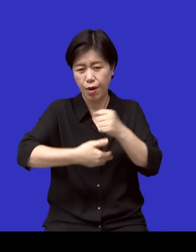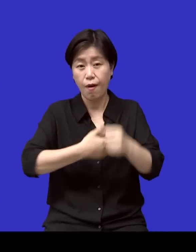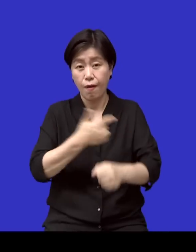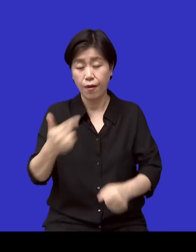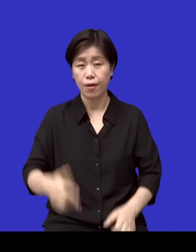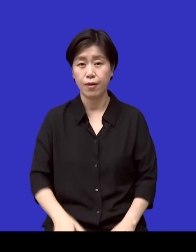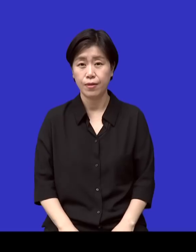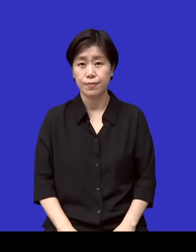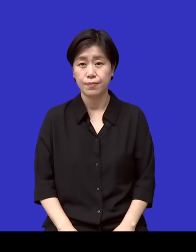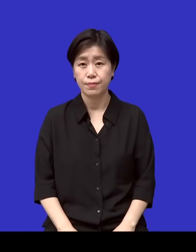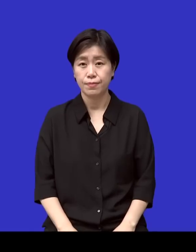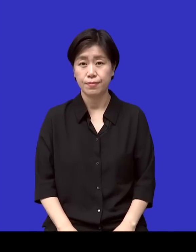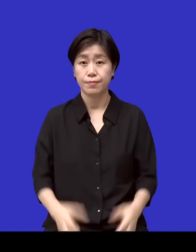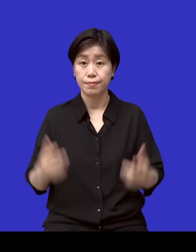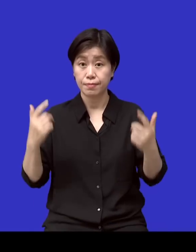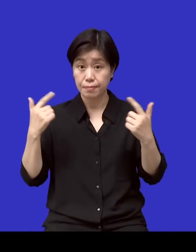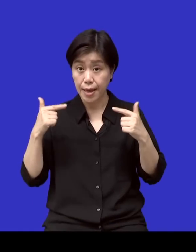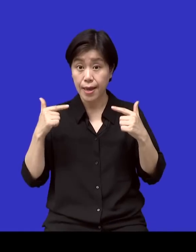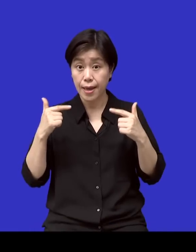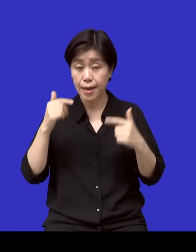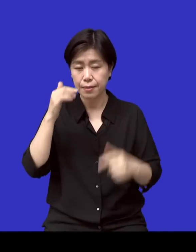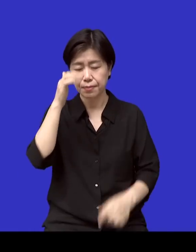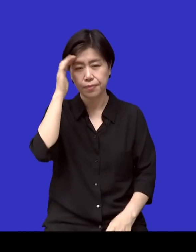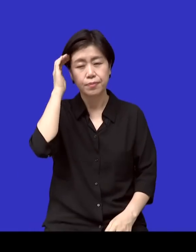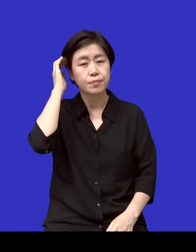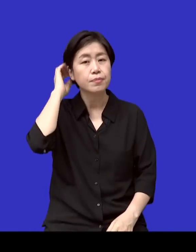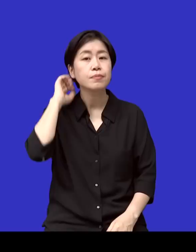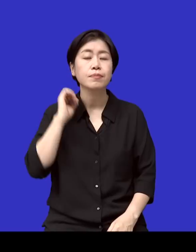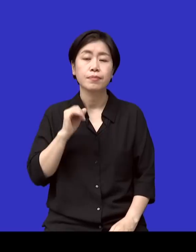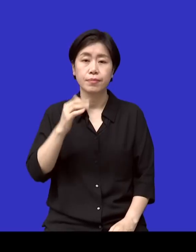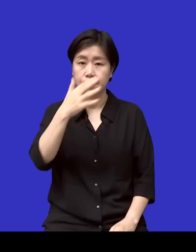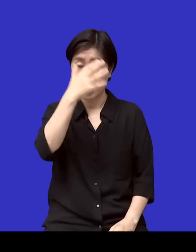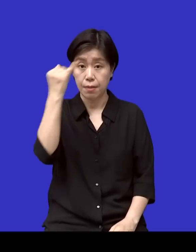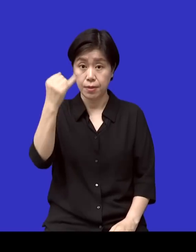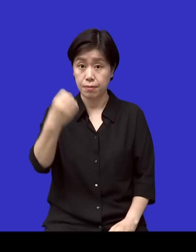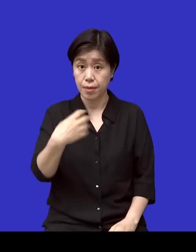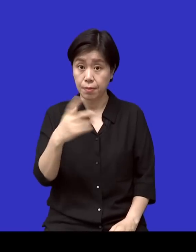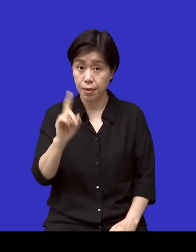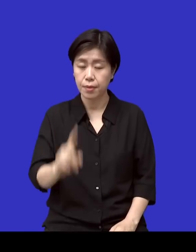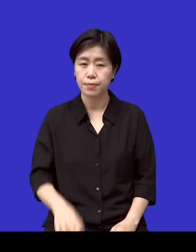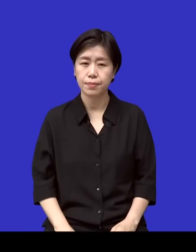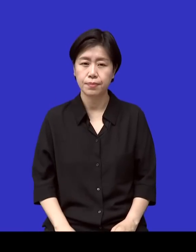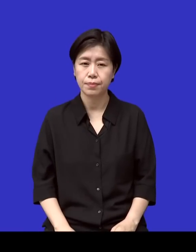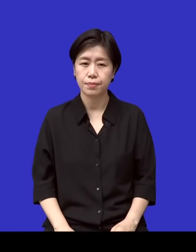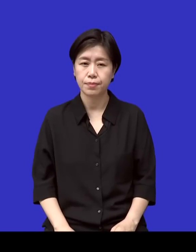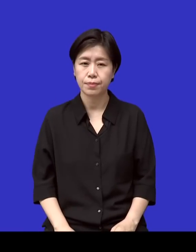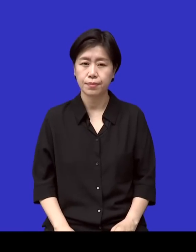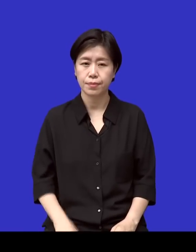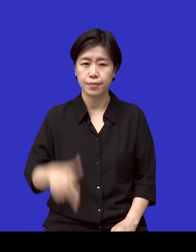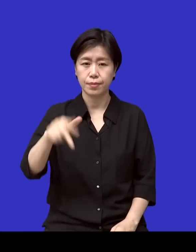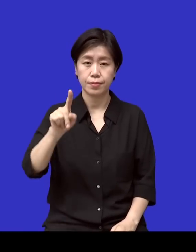많이 읽어주셨어요? 네, 매일 근데 이제 할머니가 예. 항상 저한테 얘기하는 게 있었어요. 예. 잠언서가 예.